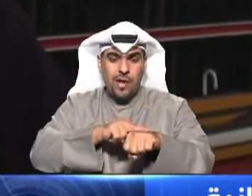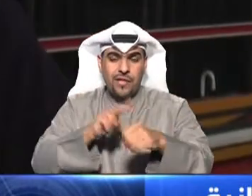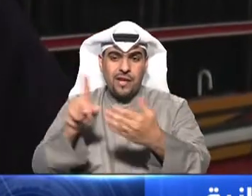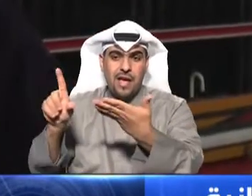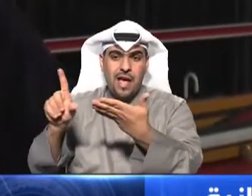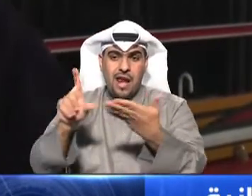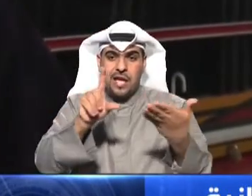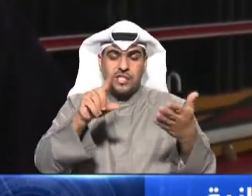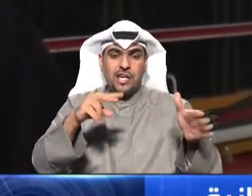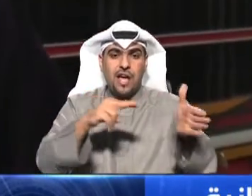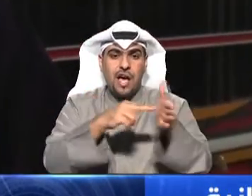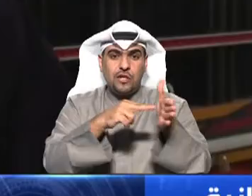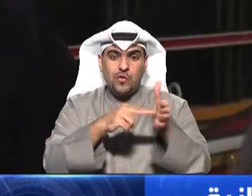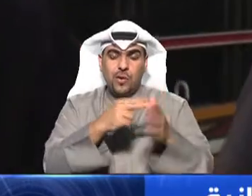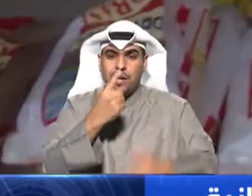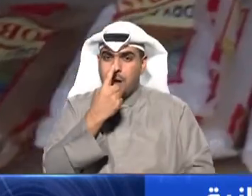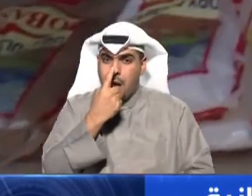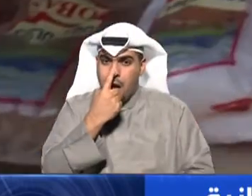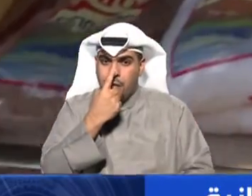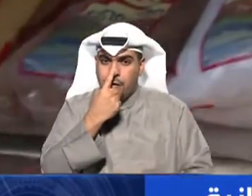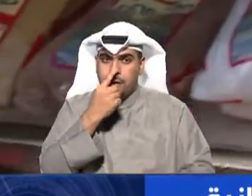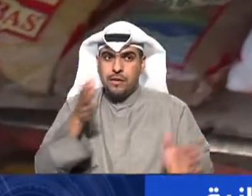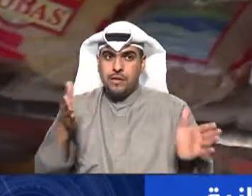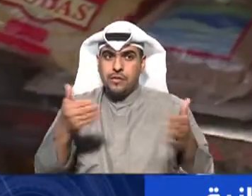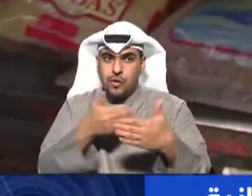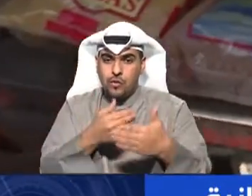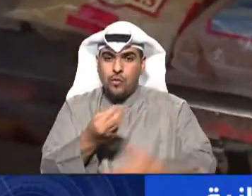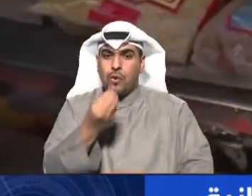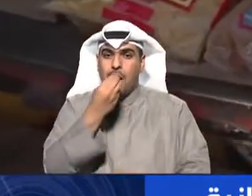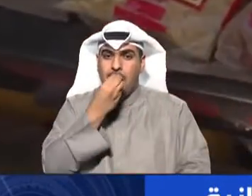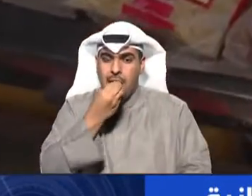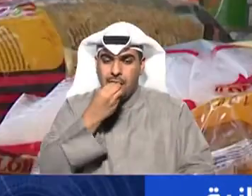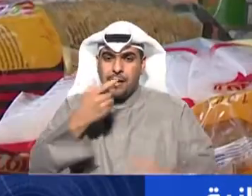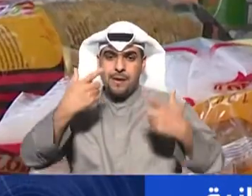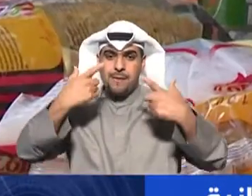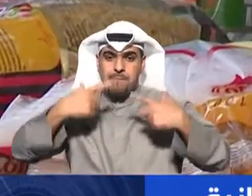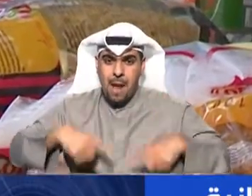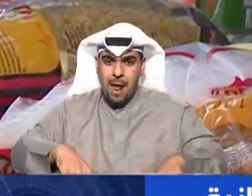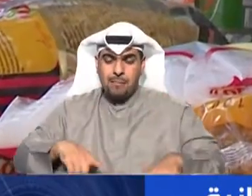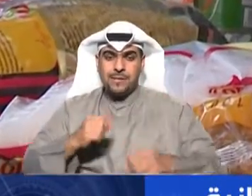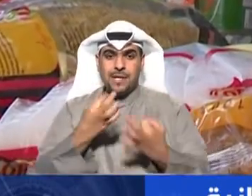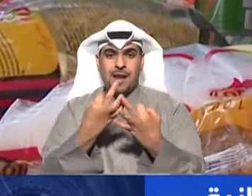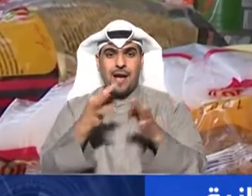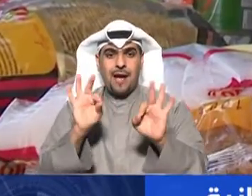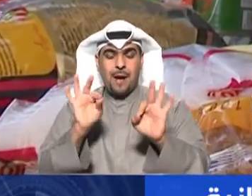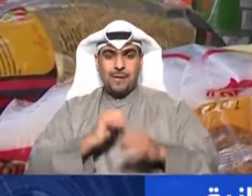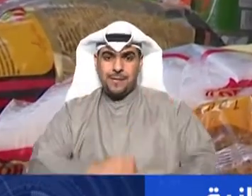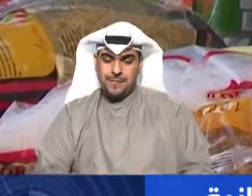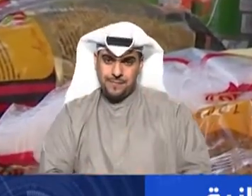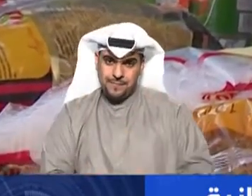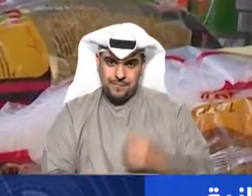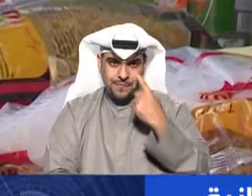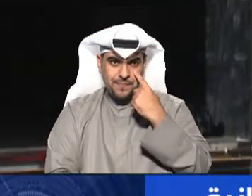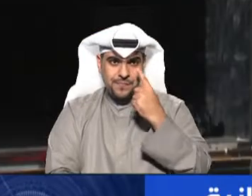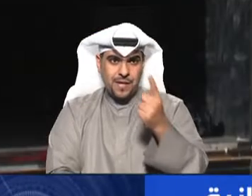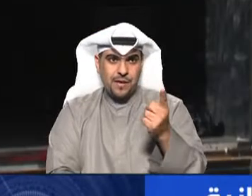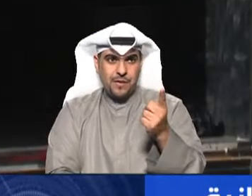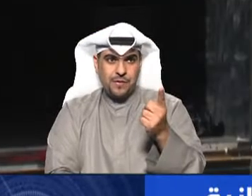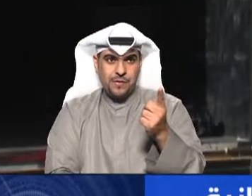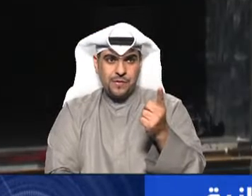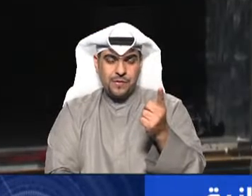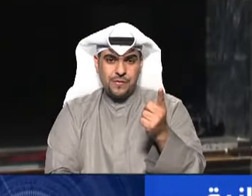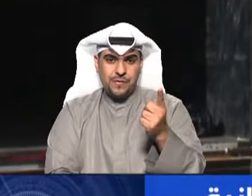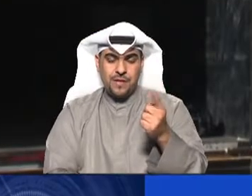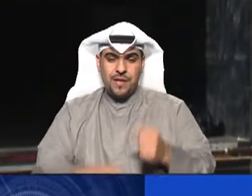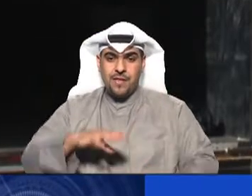في تلبية كافة احتياجاتهم الضرورية اليومية إلى حين تخطي هذه الأزمة بسلام. تعودنا على مبادرات